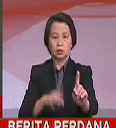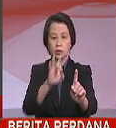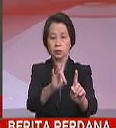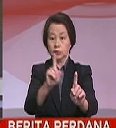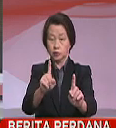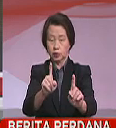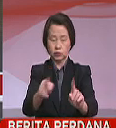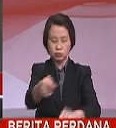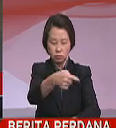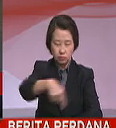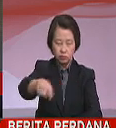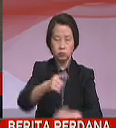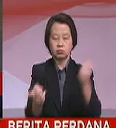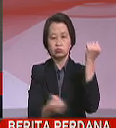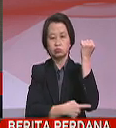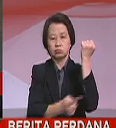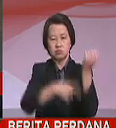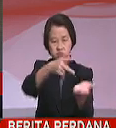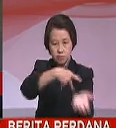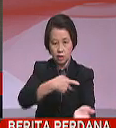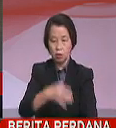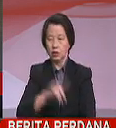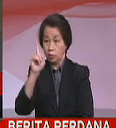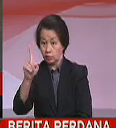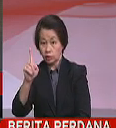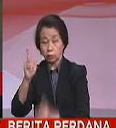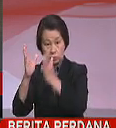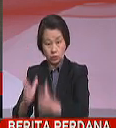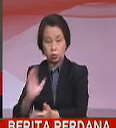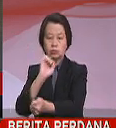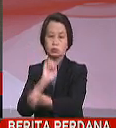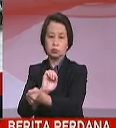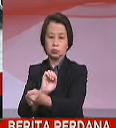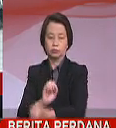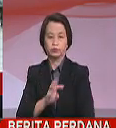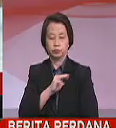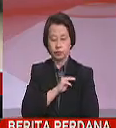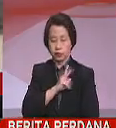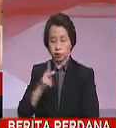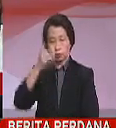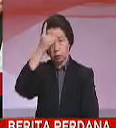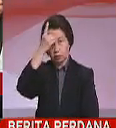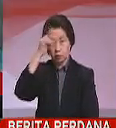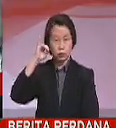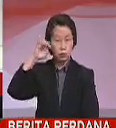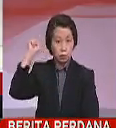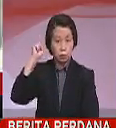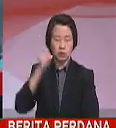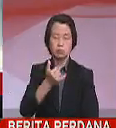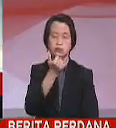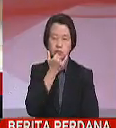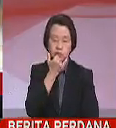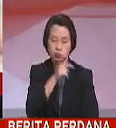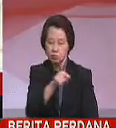v181 daripada mereka di kompaun dan seorang lagi di Remon menurut musikanan keselamatan dacf antara